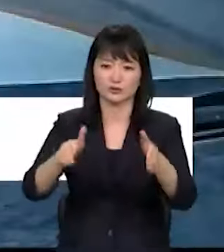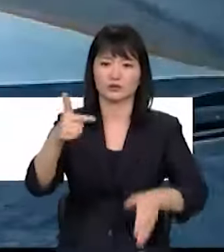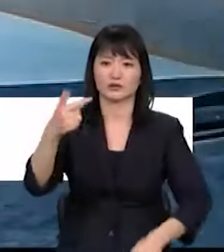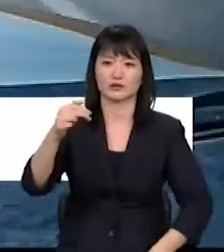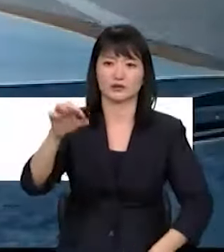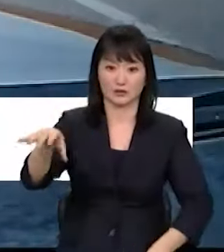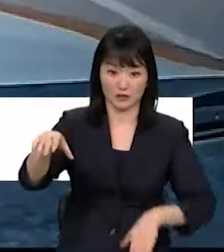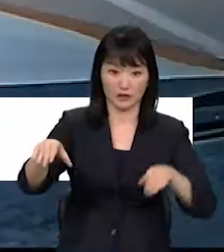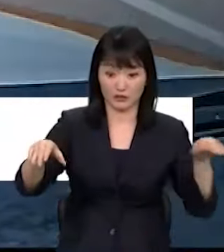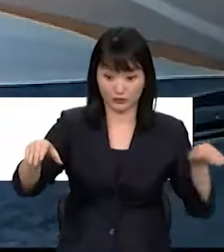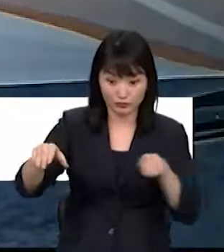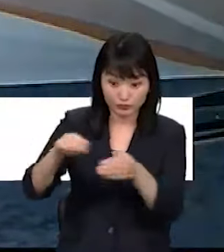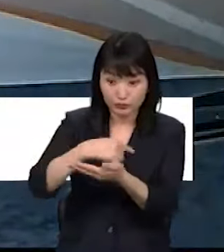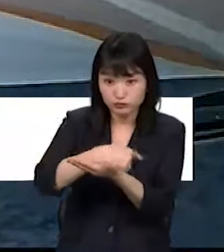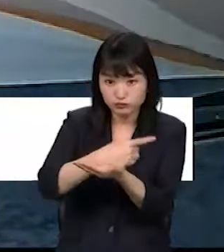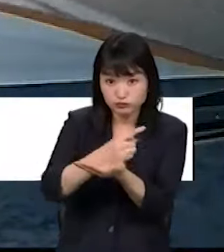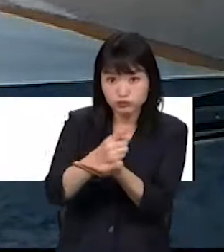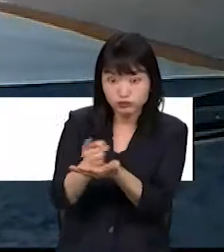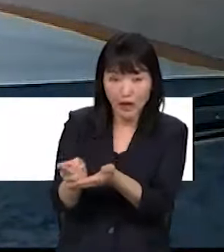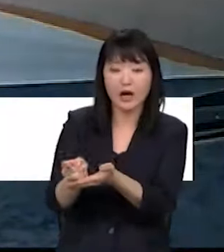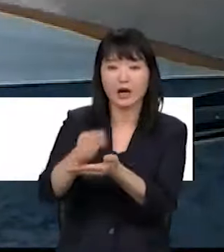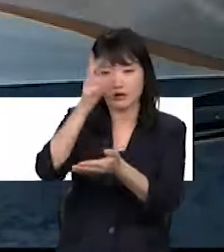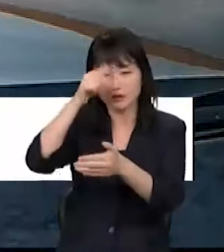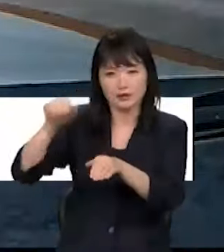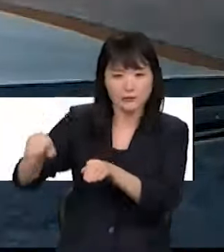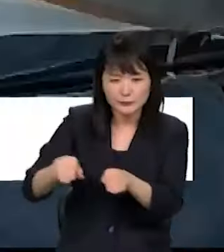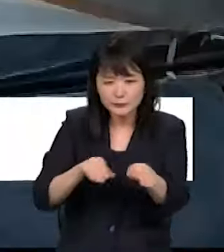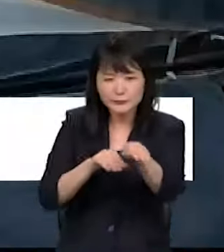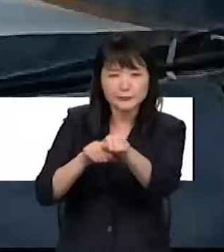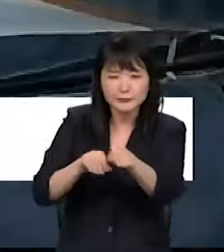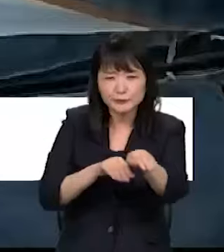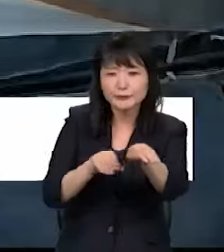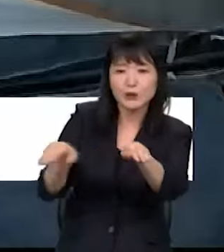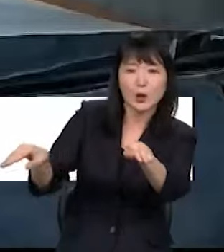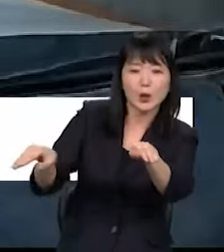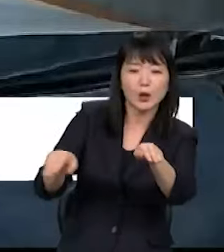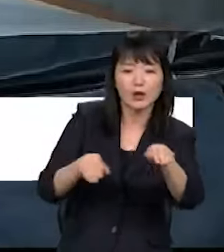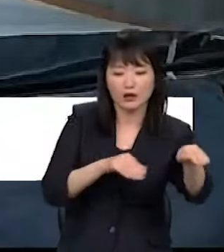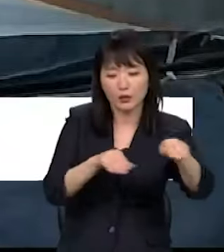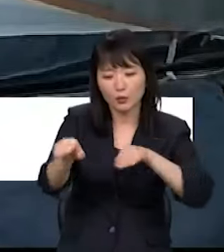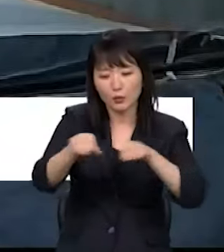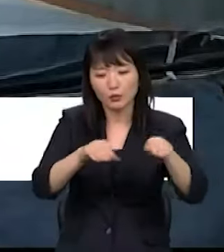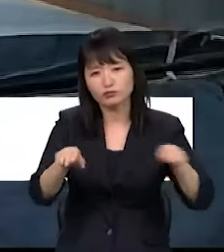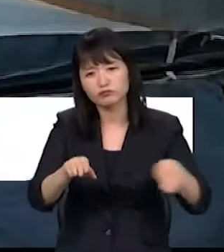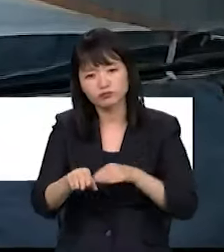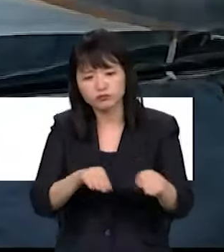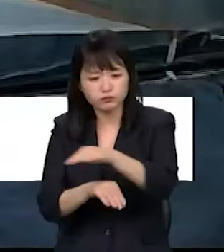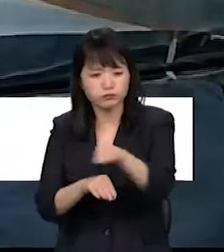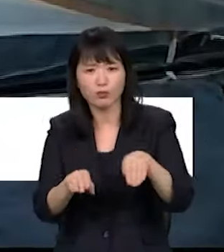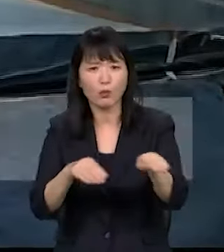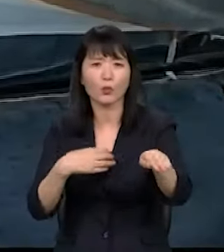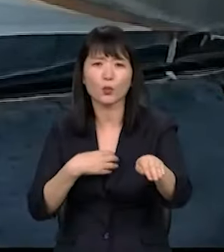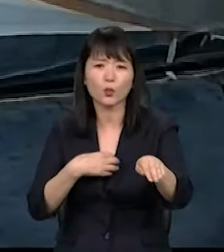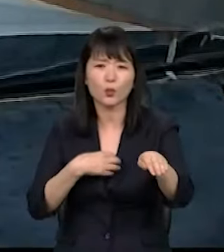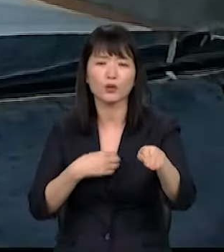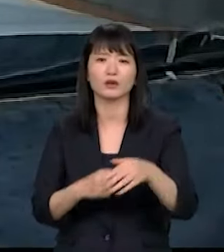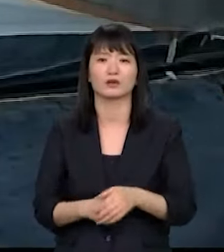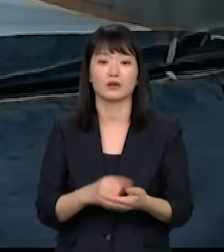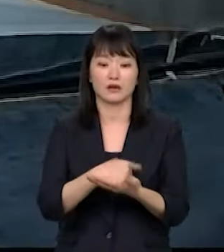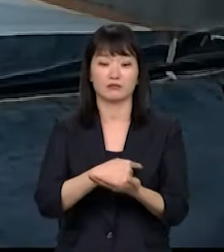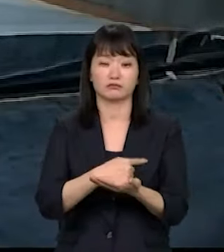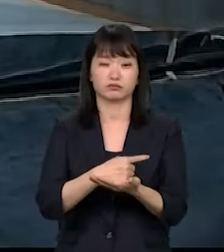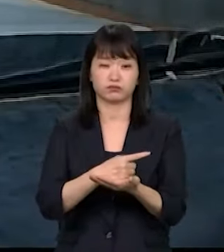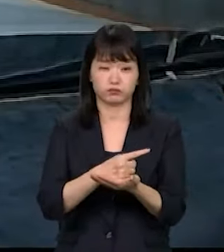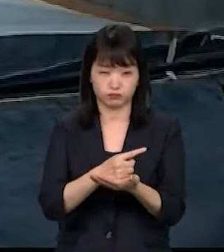진입해 속력을냅니다 추격하는 경찰을 따돌리려 달리는 차량들 사이로 앞지르기를 합니다 점점 속도는